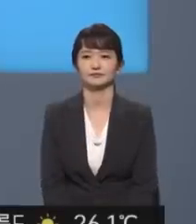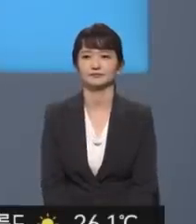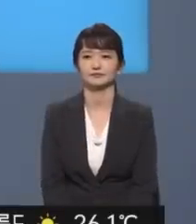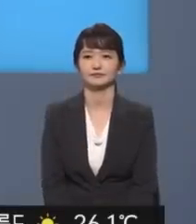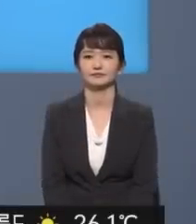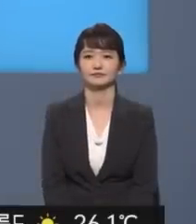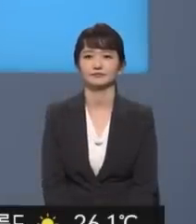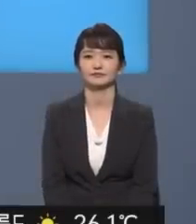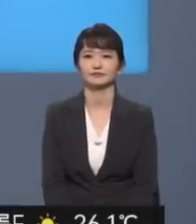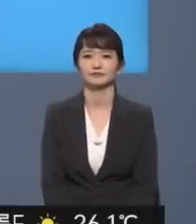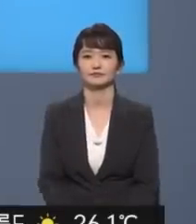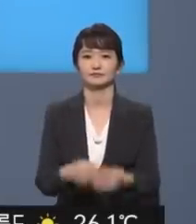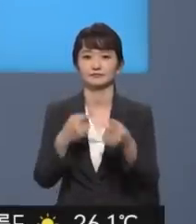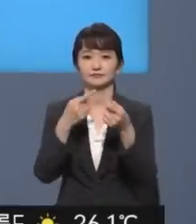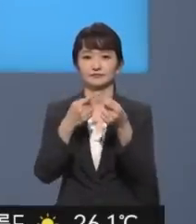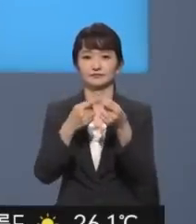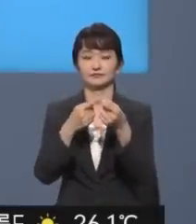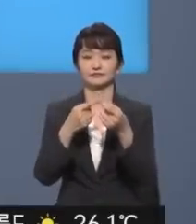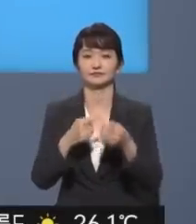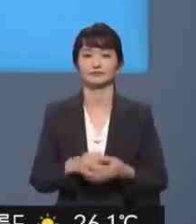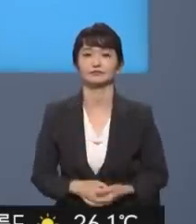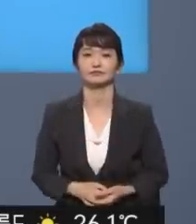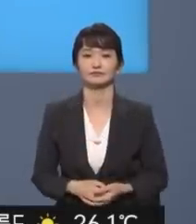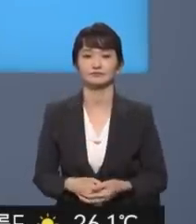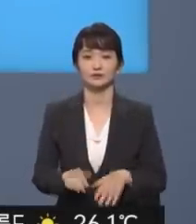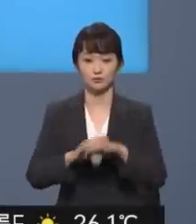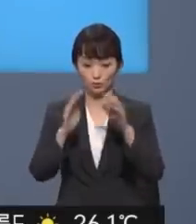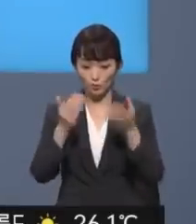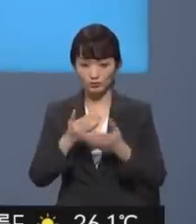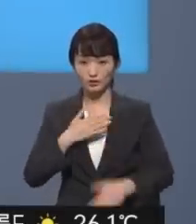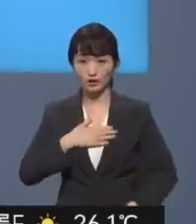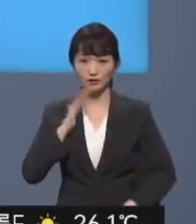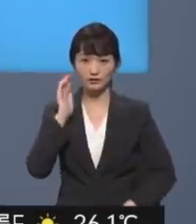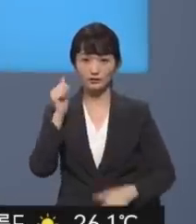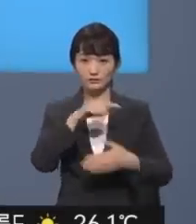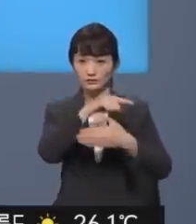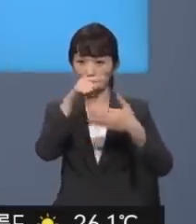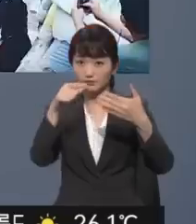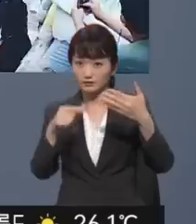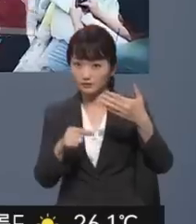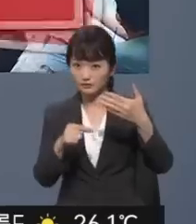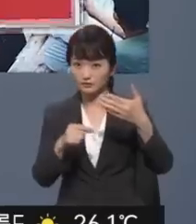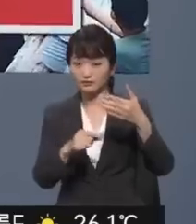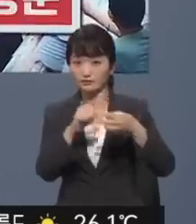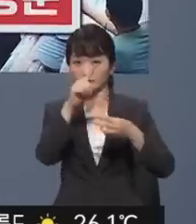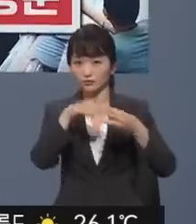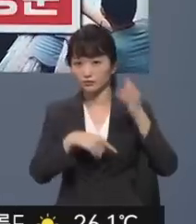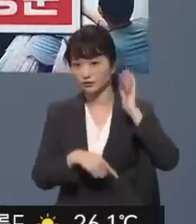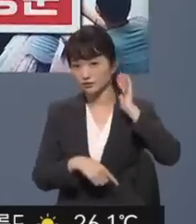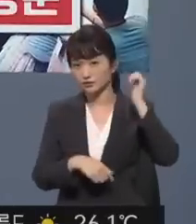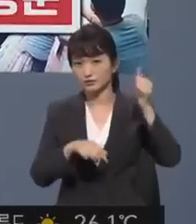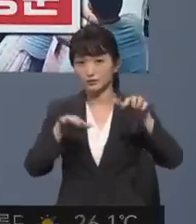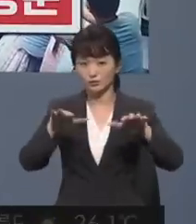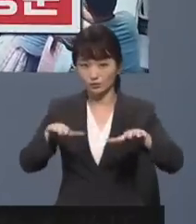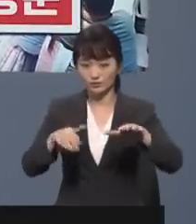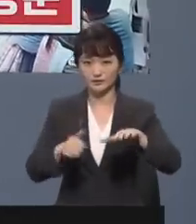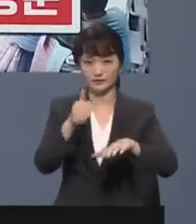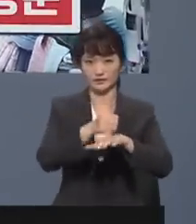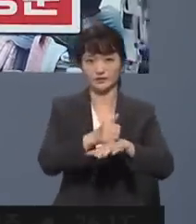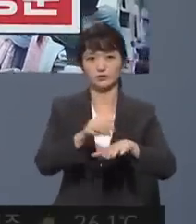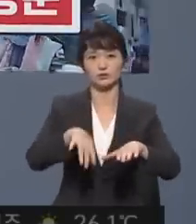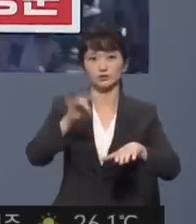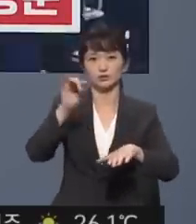4 썰 팩입니다 첫번째 팩은 요 모두가 아는 대통령의 일정 윤석렬 대표 오늘 집권 후 처음으로